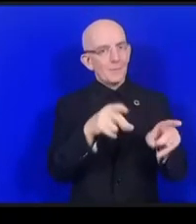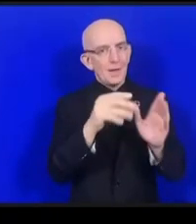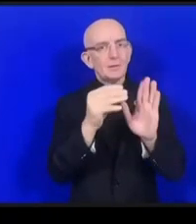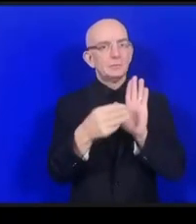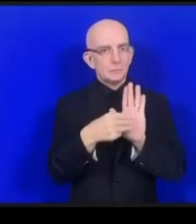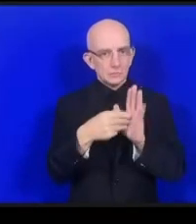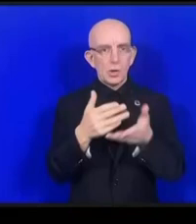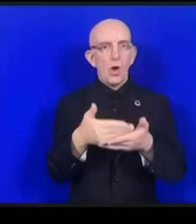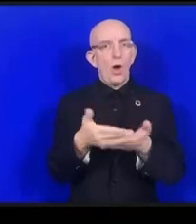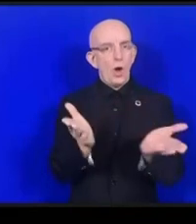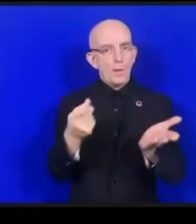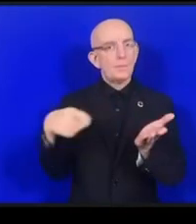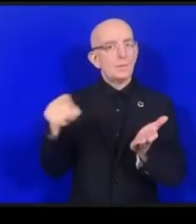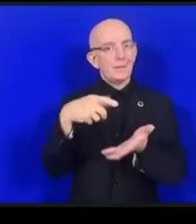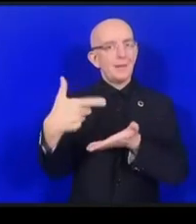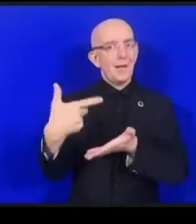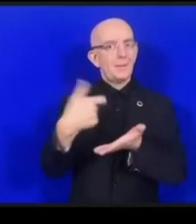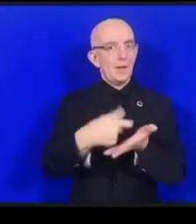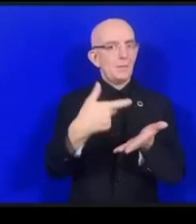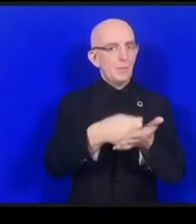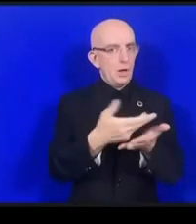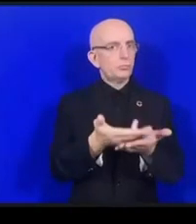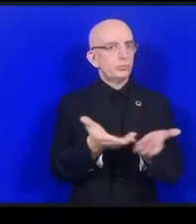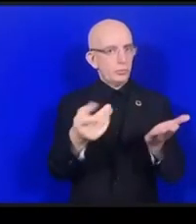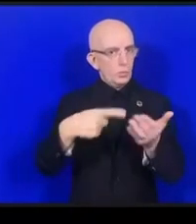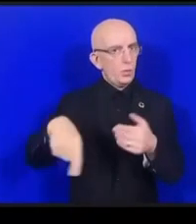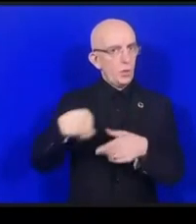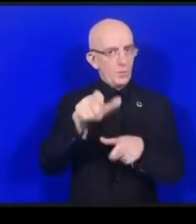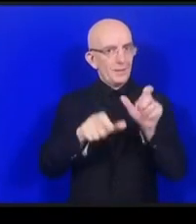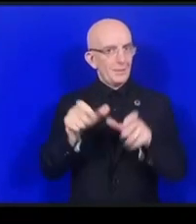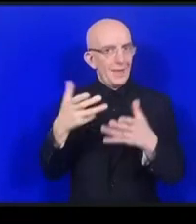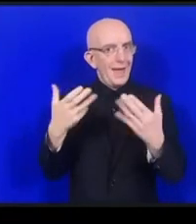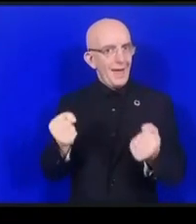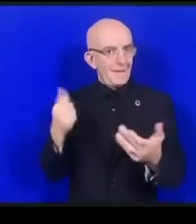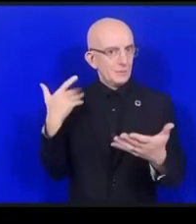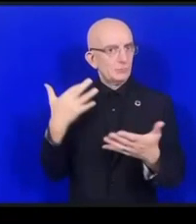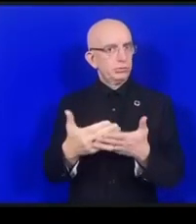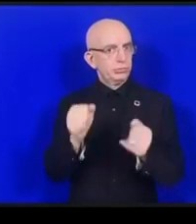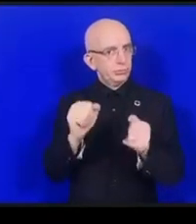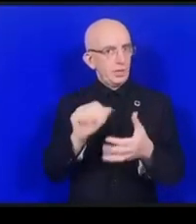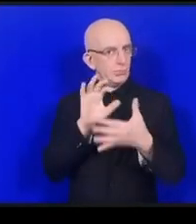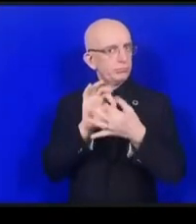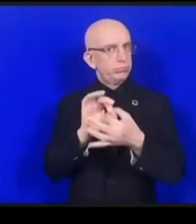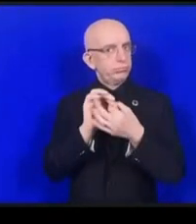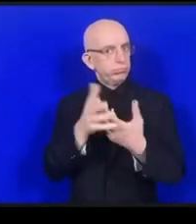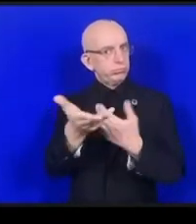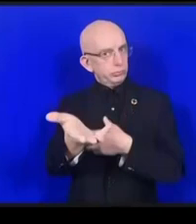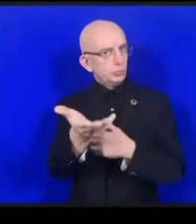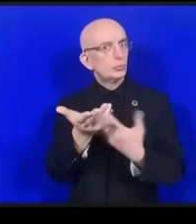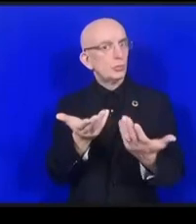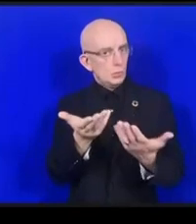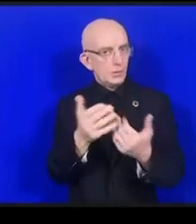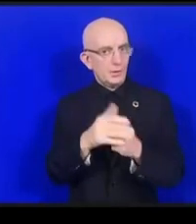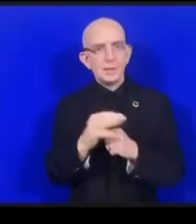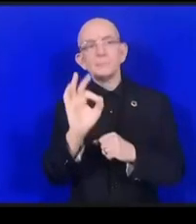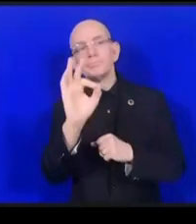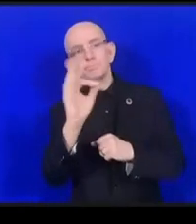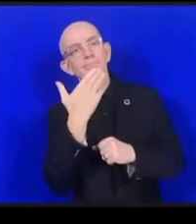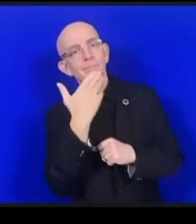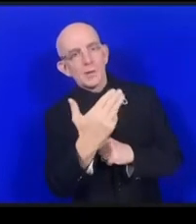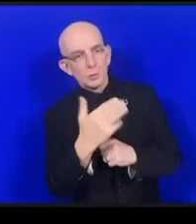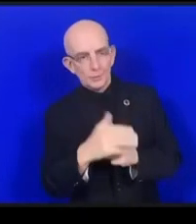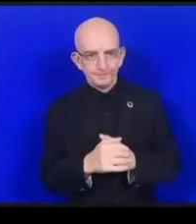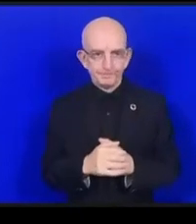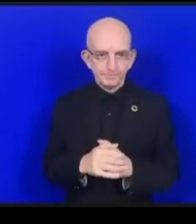создадите открытые образовательный ресурс образовательную программу по кибербезопасности это было бы очень своевременно Я